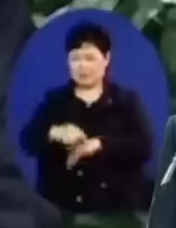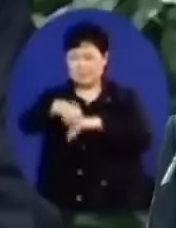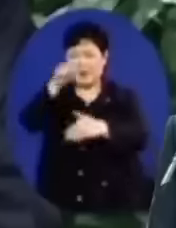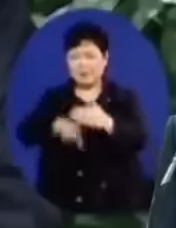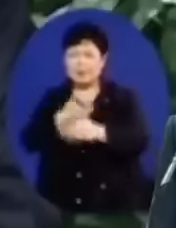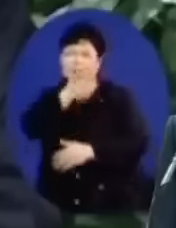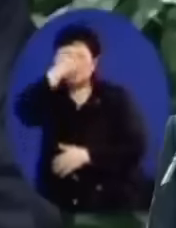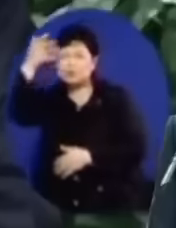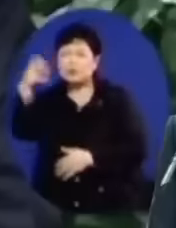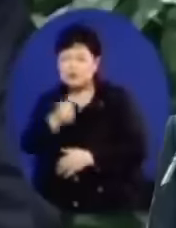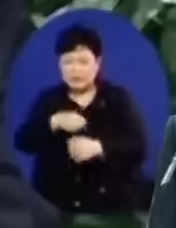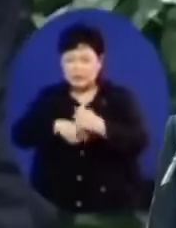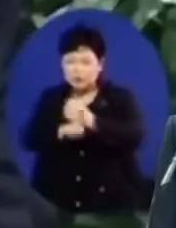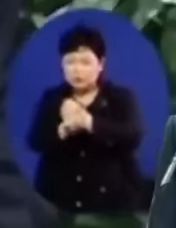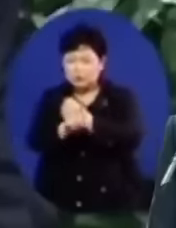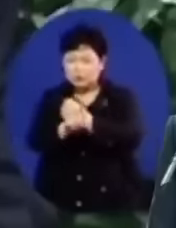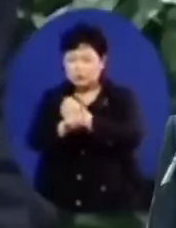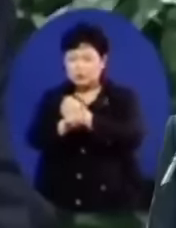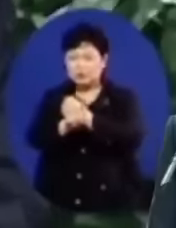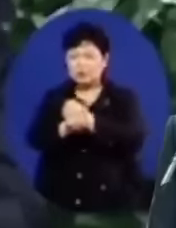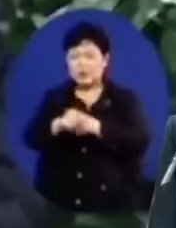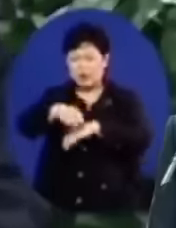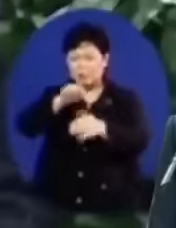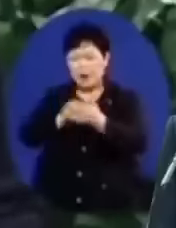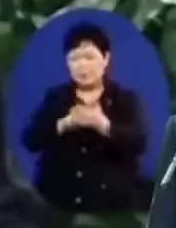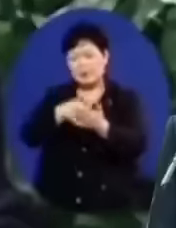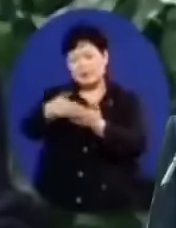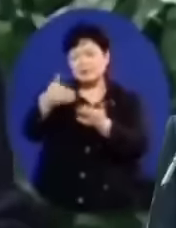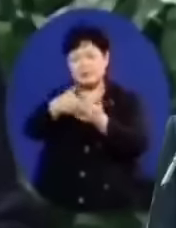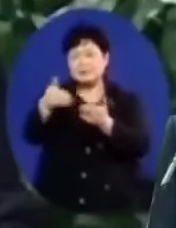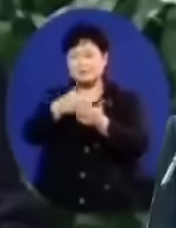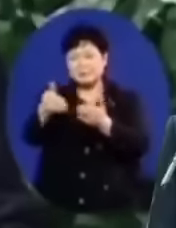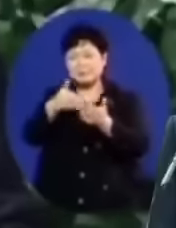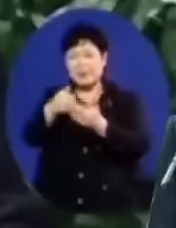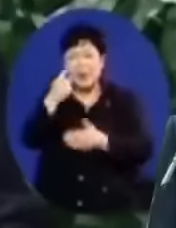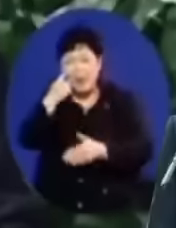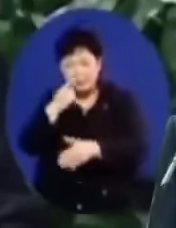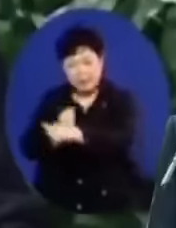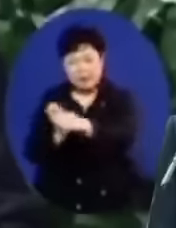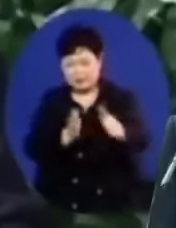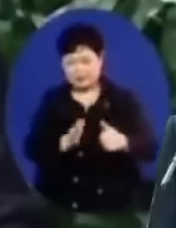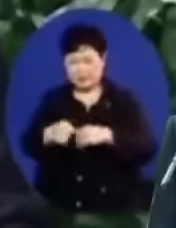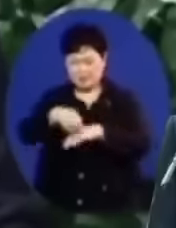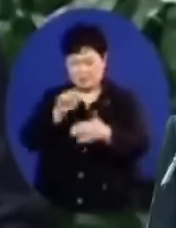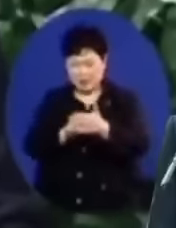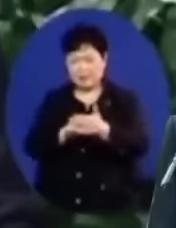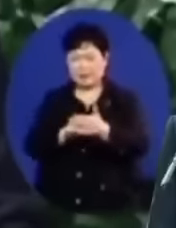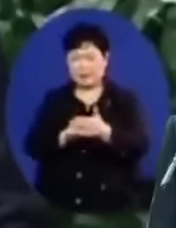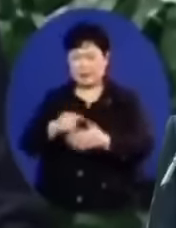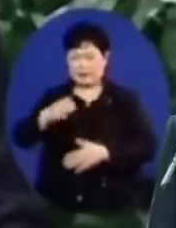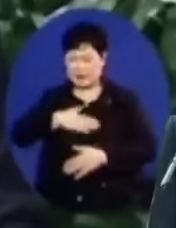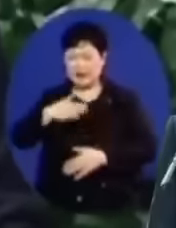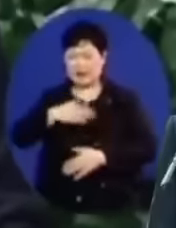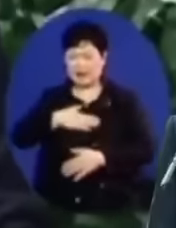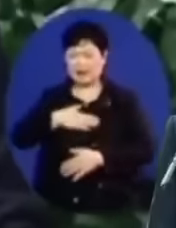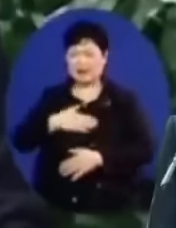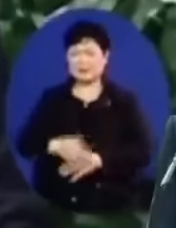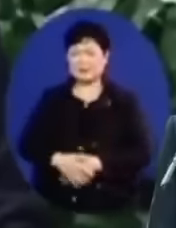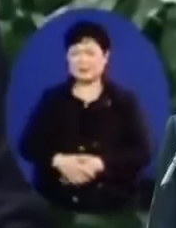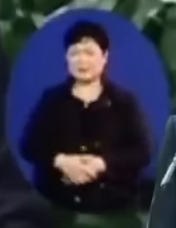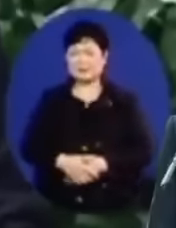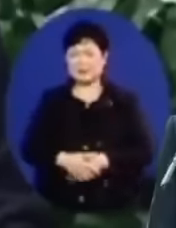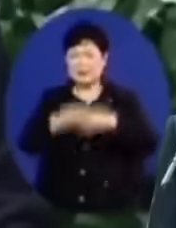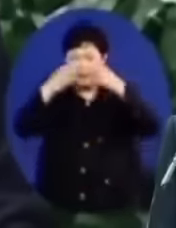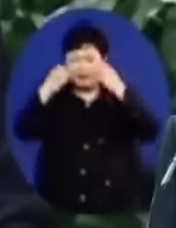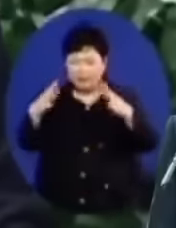마음에 꿈을 가지라는 것은 마음에 그림을 그리라는 것입니다. 마음에 내가